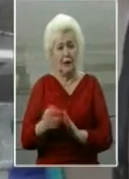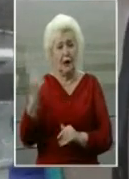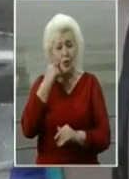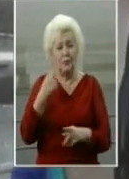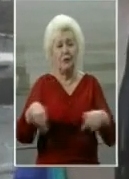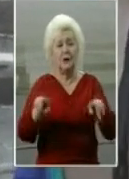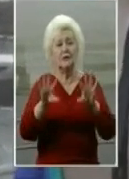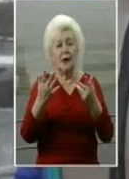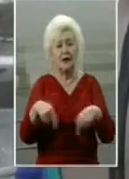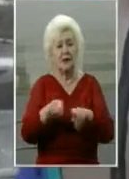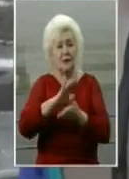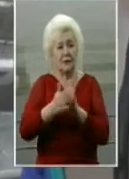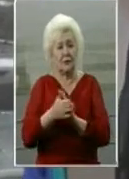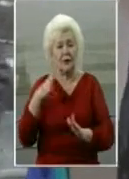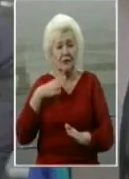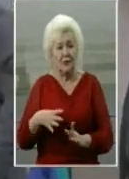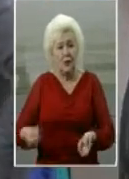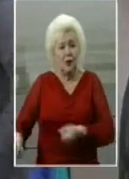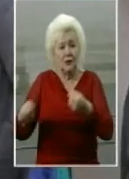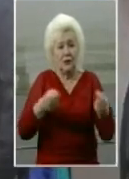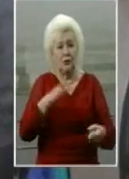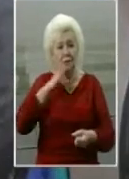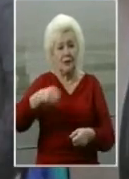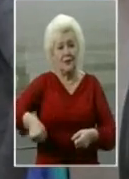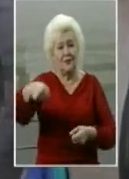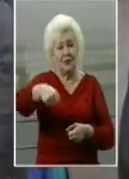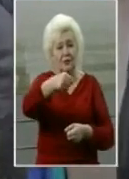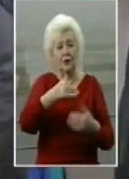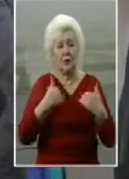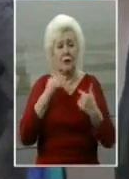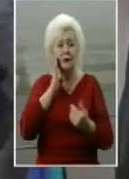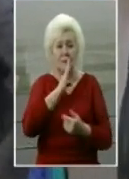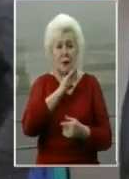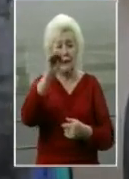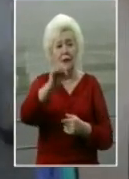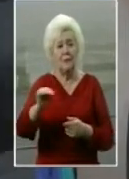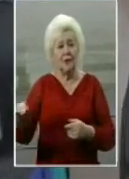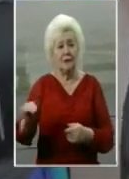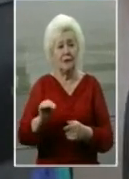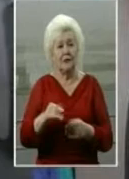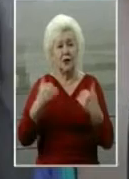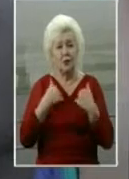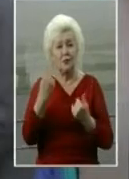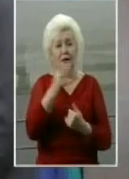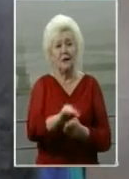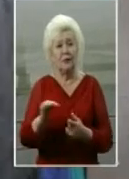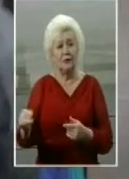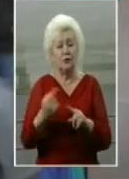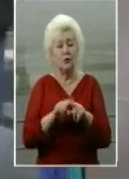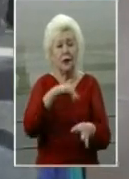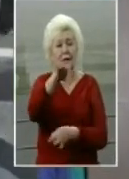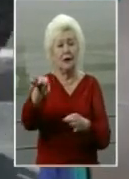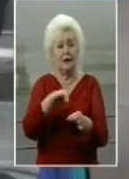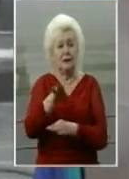сталася така ситуація. Нам доводиться носити воду у відрах. У нас багато маленьких діток, і в мене двоє внуків, які